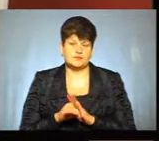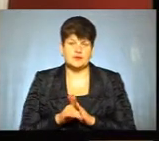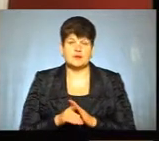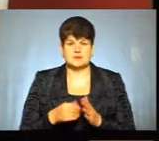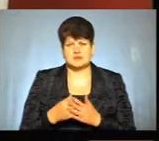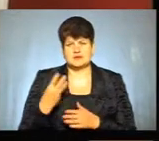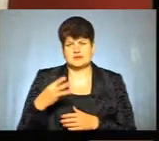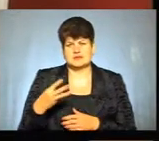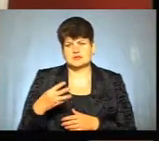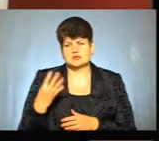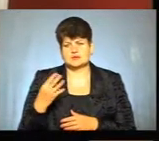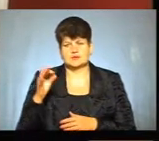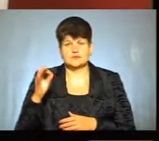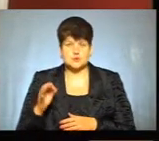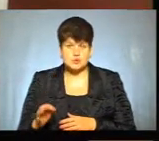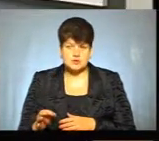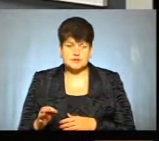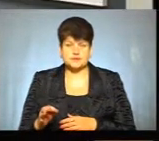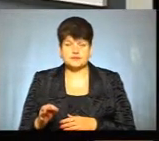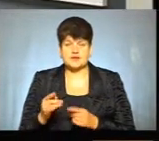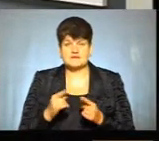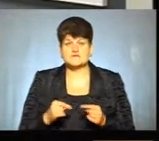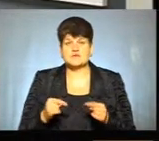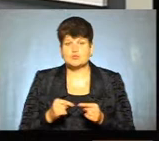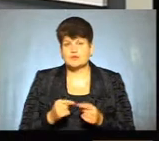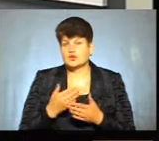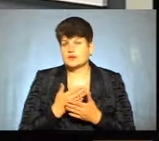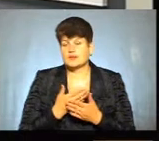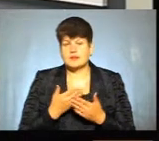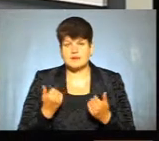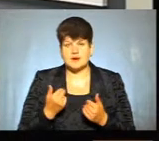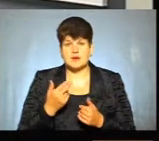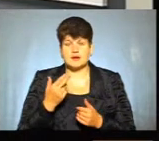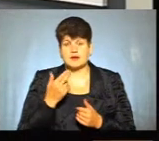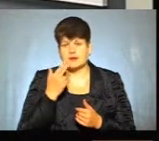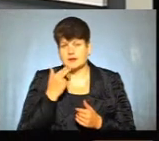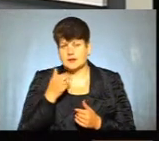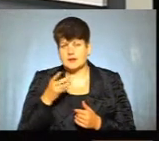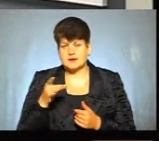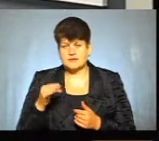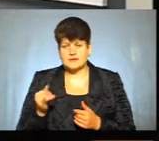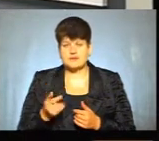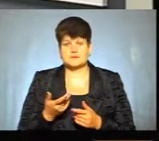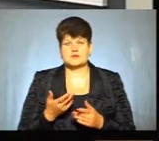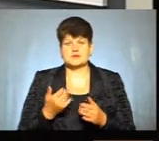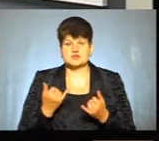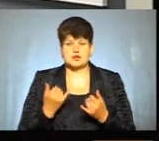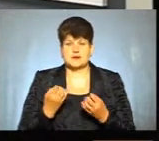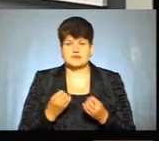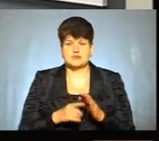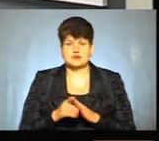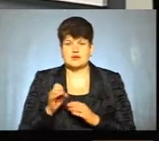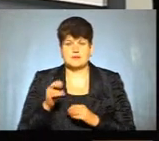межах 34%. Відповідно, немає грипу ГРВІ, знаходиться на неепідемічному рівні.